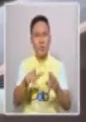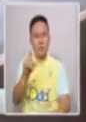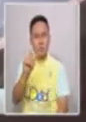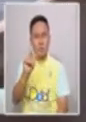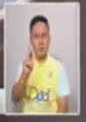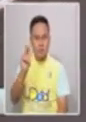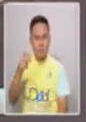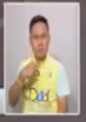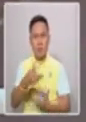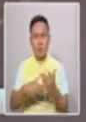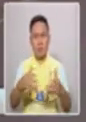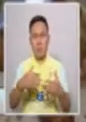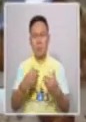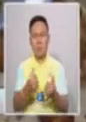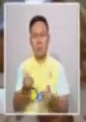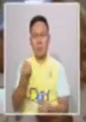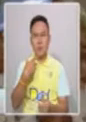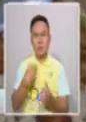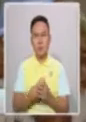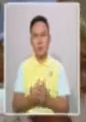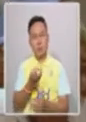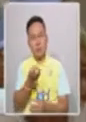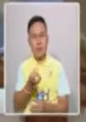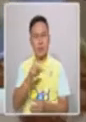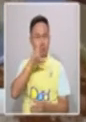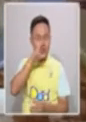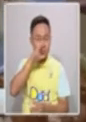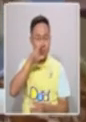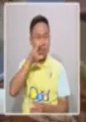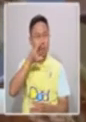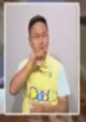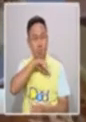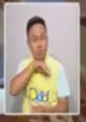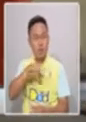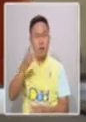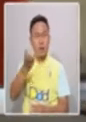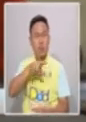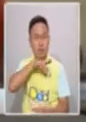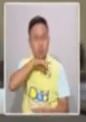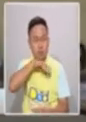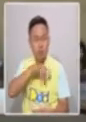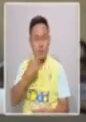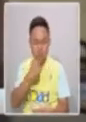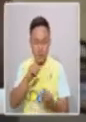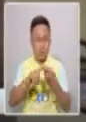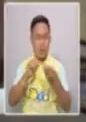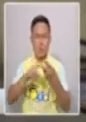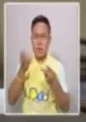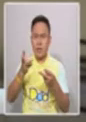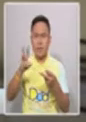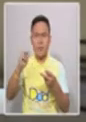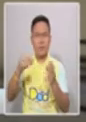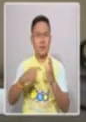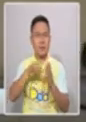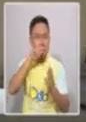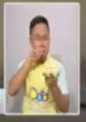ร้านป้านี่ขายข้าวแกงด้วยใช่ไหม ขายข้าวแกง แล้วก็ขายข้าวมันไก่ด้วย ค่ะข้าวมันไก่ข้าวหมูแดง นี่รายได้วันหนึ่งก็เยอะนะเนี่ยป้าร ายได้